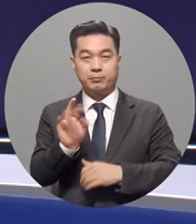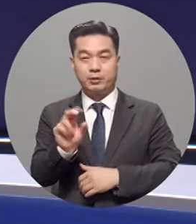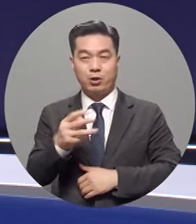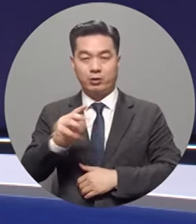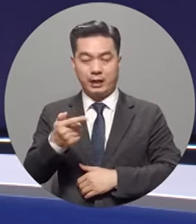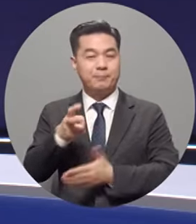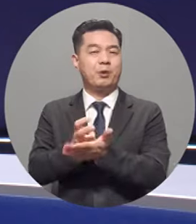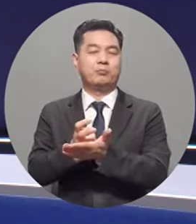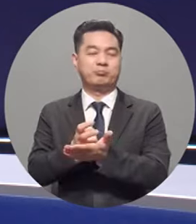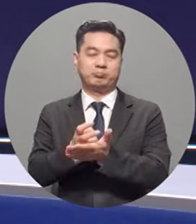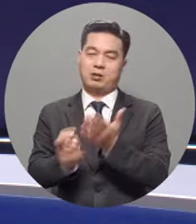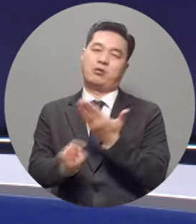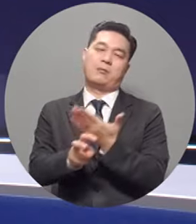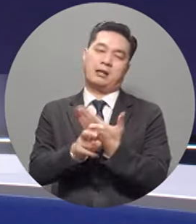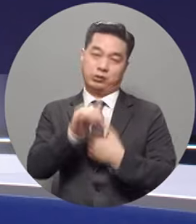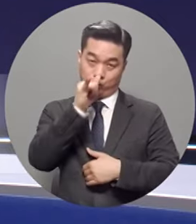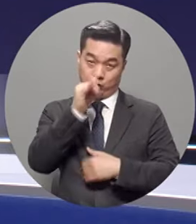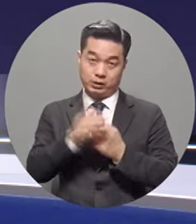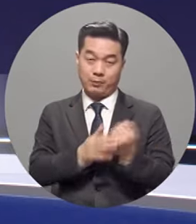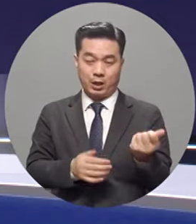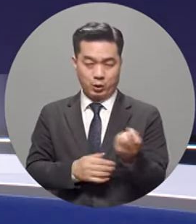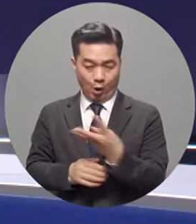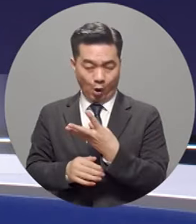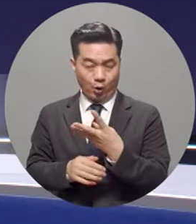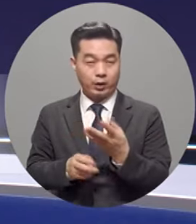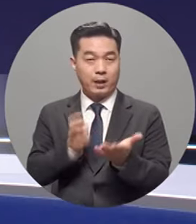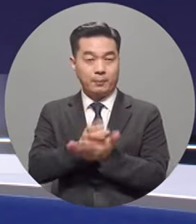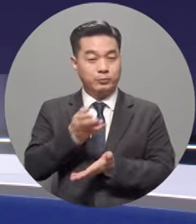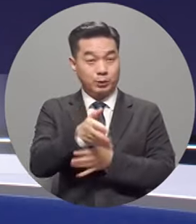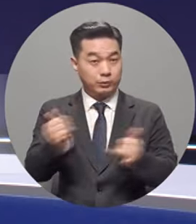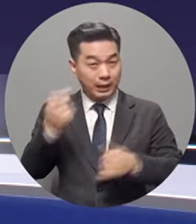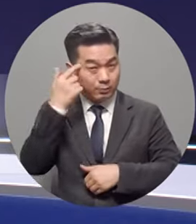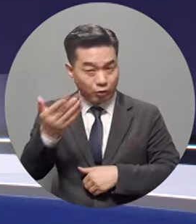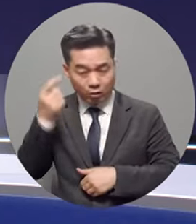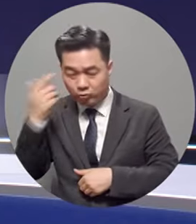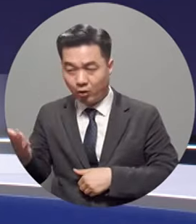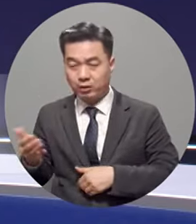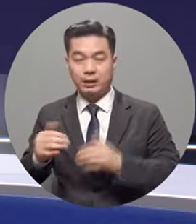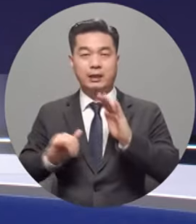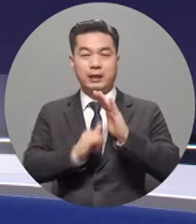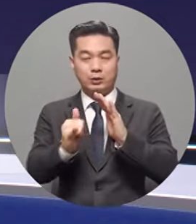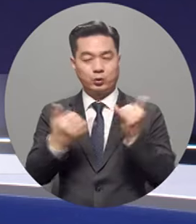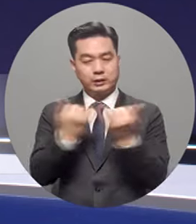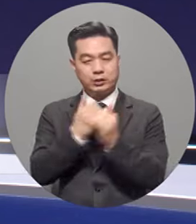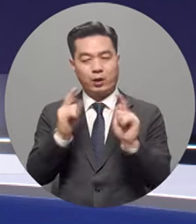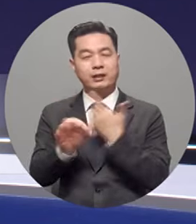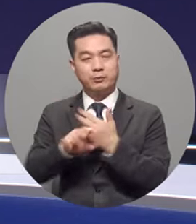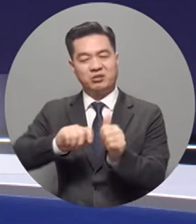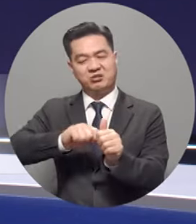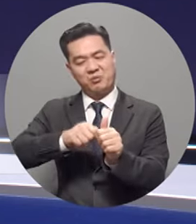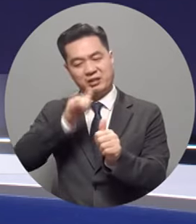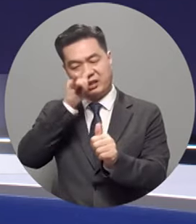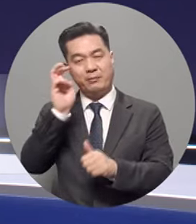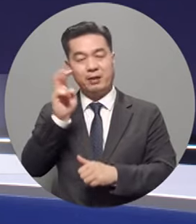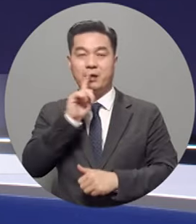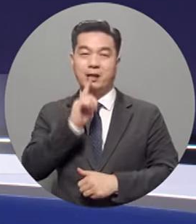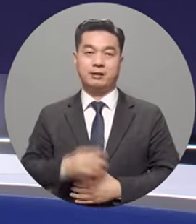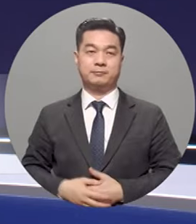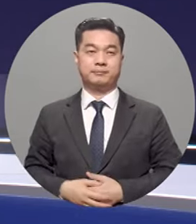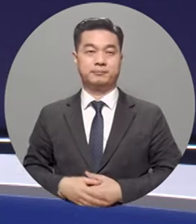소지가 있습니다. 네. 제가 복수의 법조인에게 취재를 해보니까 가족이나 친지가 아닌 이상은 처벌 여지가 있다는 해석을 들었습니다. 네.